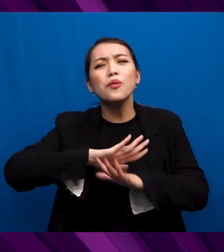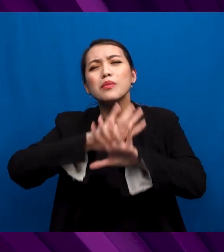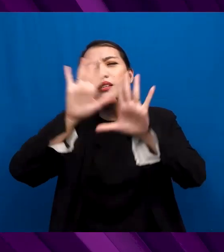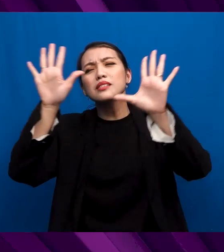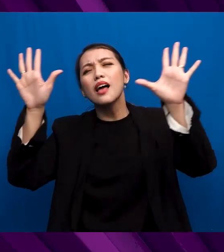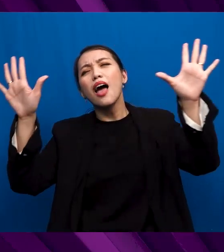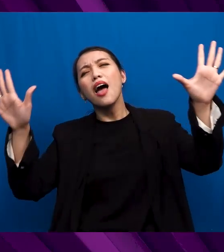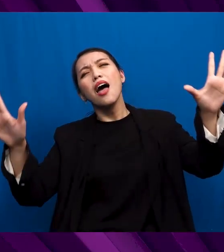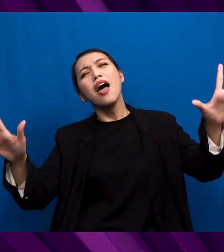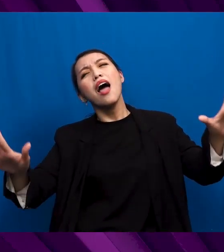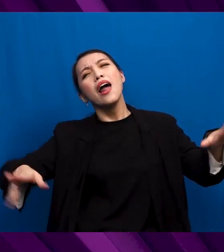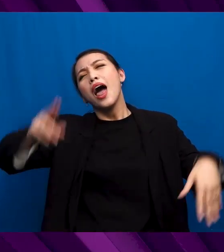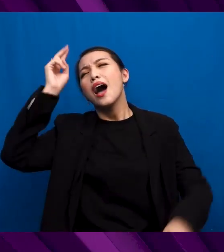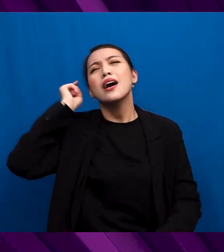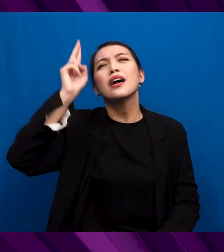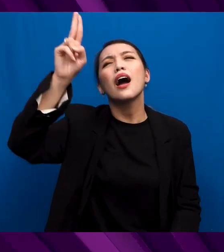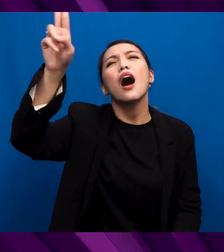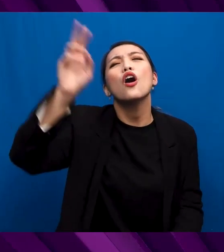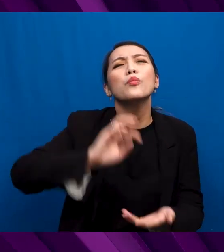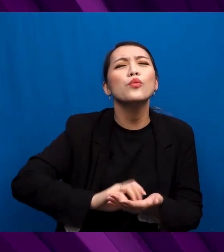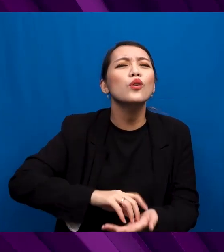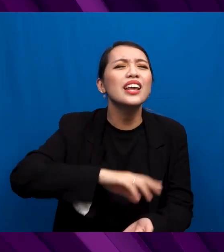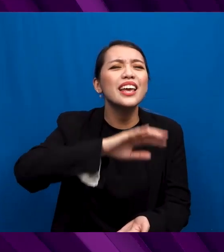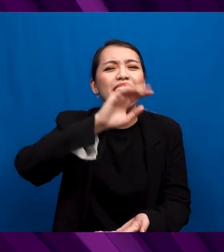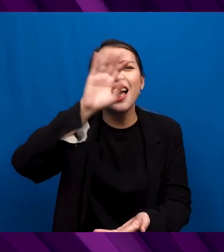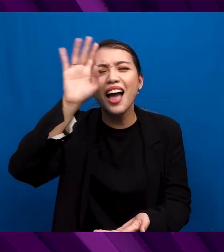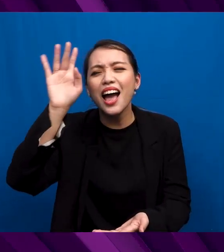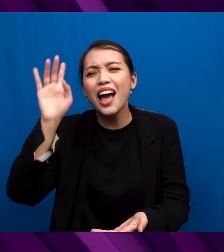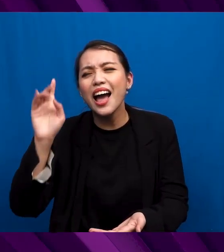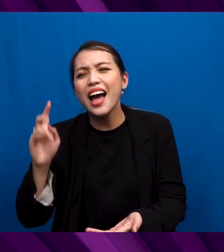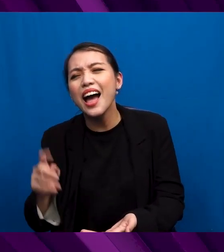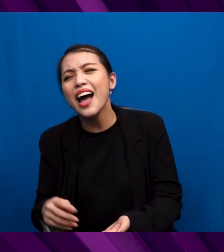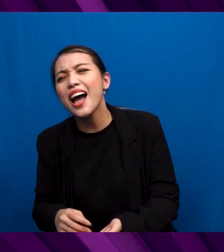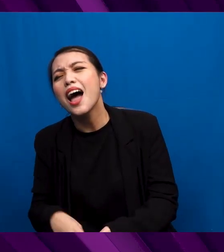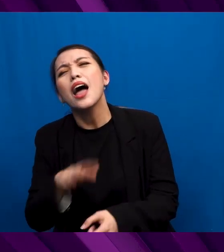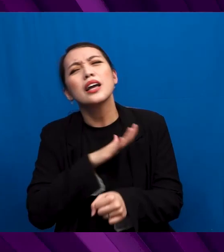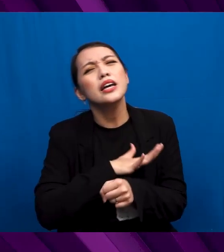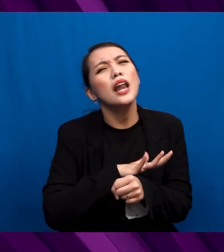Ramaya Sandana Yara, Nia Ramaya So,